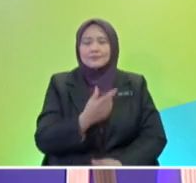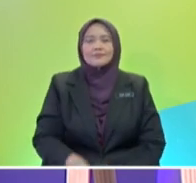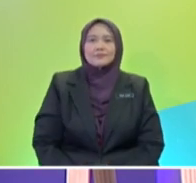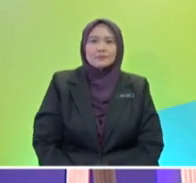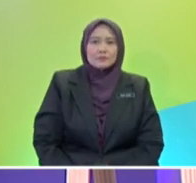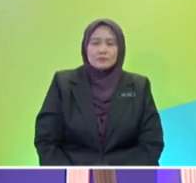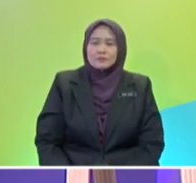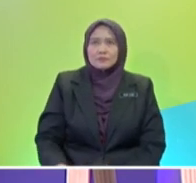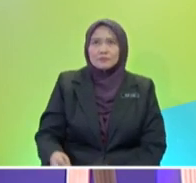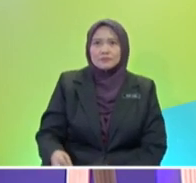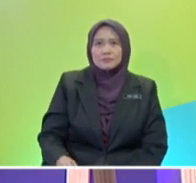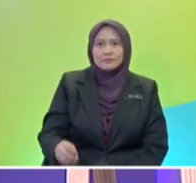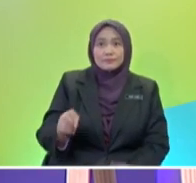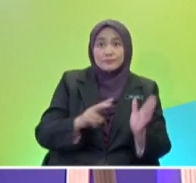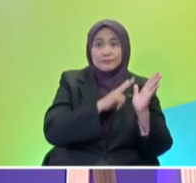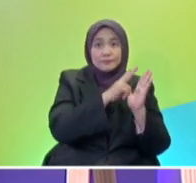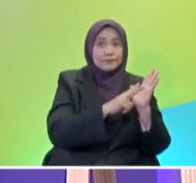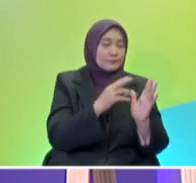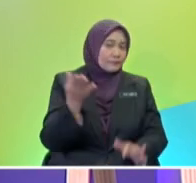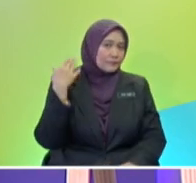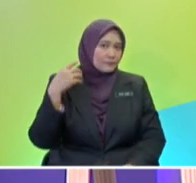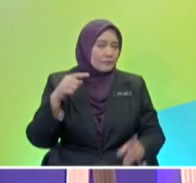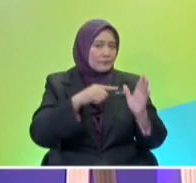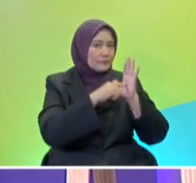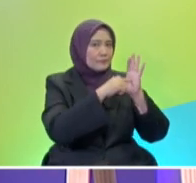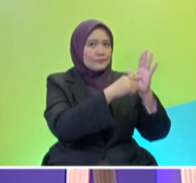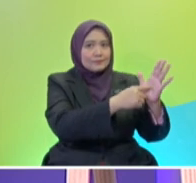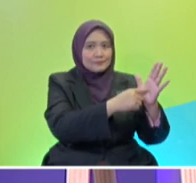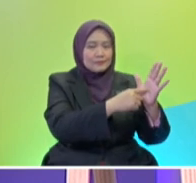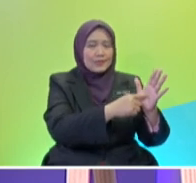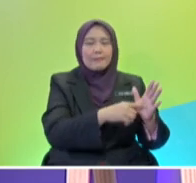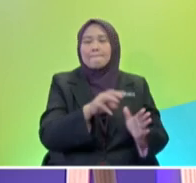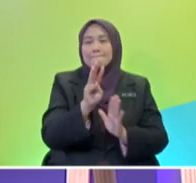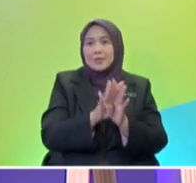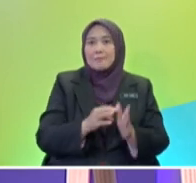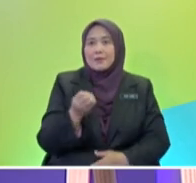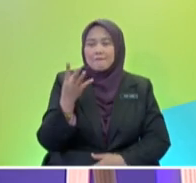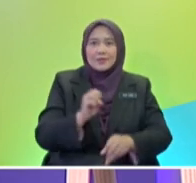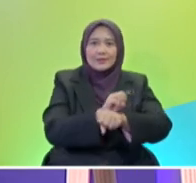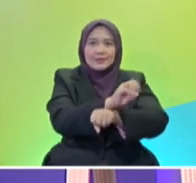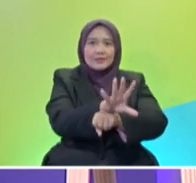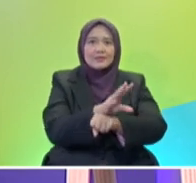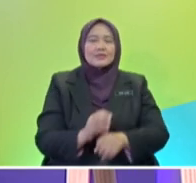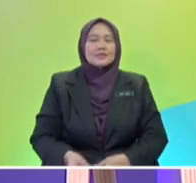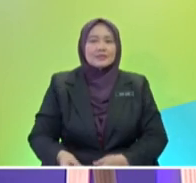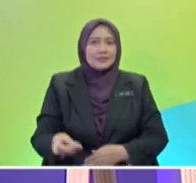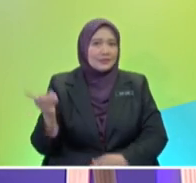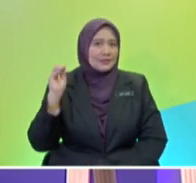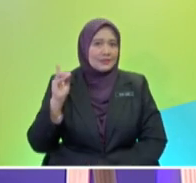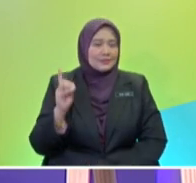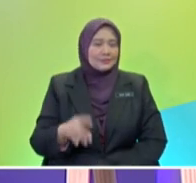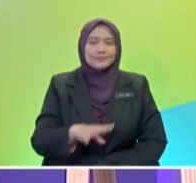video yang dipaparkan sebentar tadi menunjukkan beberapa kesan Dayeuh dan sebenarnya